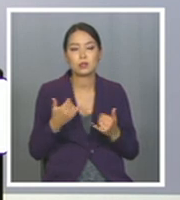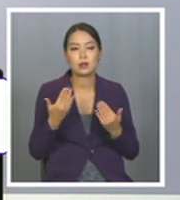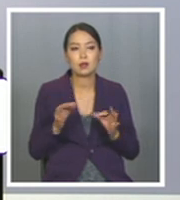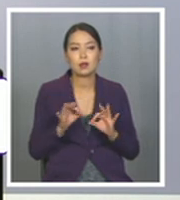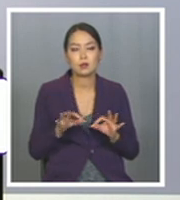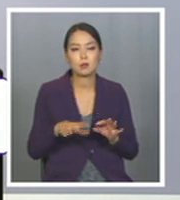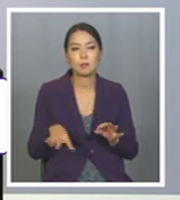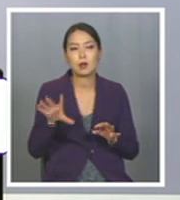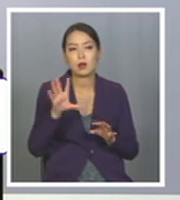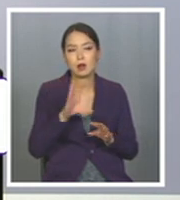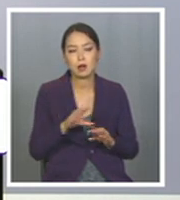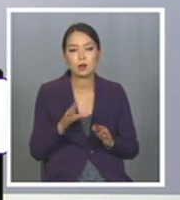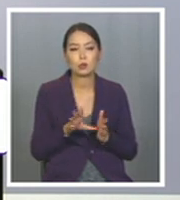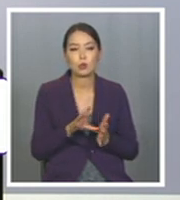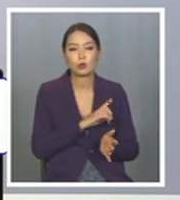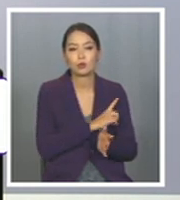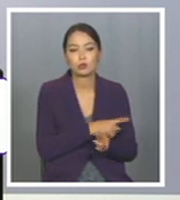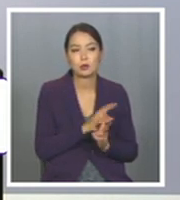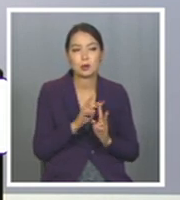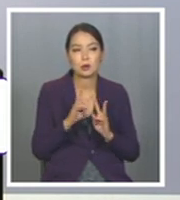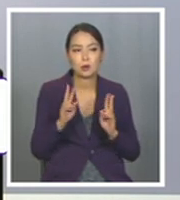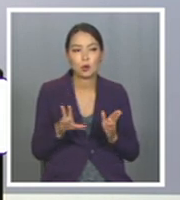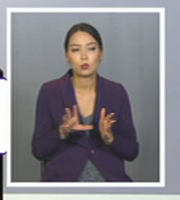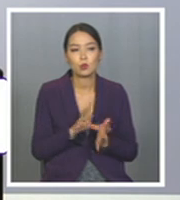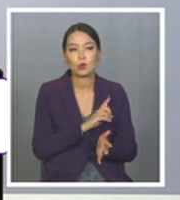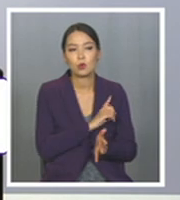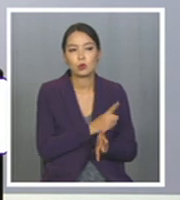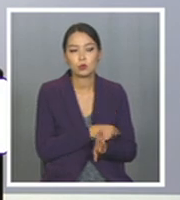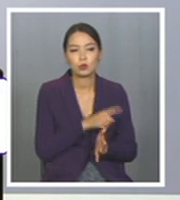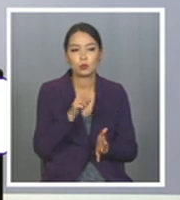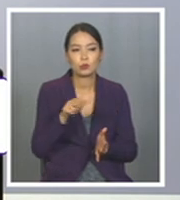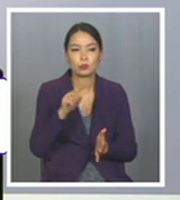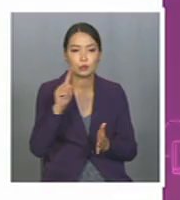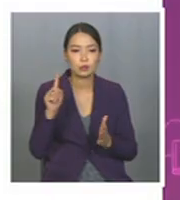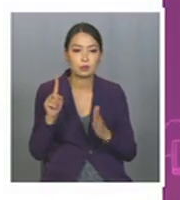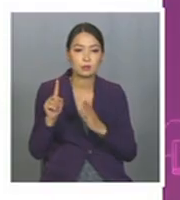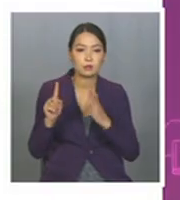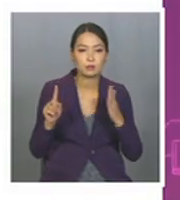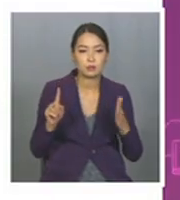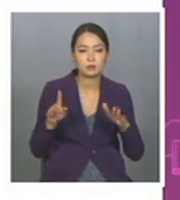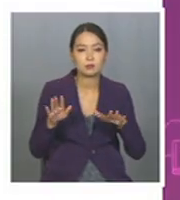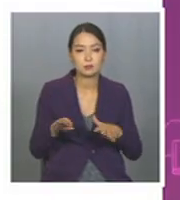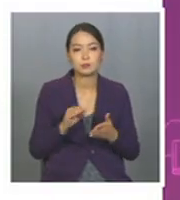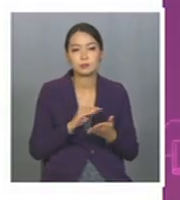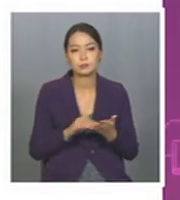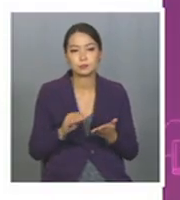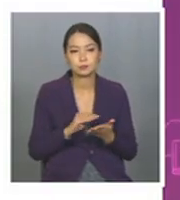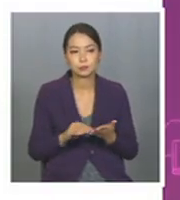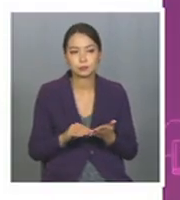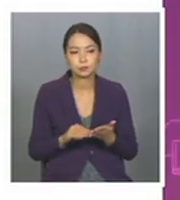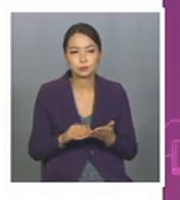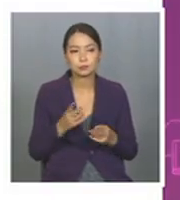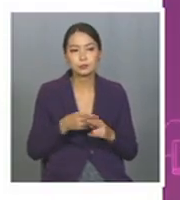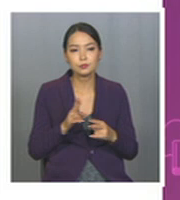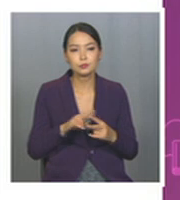күші бірдей дедік, сондықтан да тоқ күшін түбірдің астынан, яғни жақшан сыртына шығарып жүруге болады. Соның